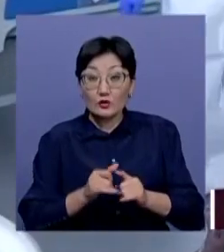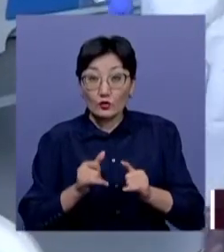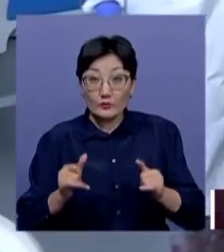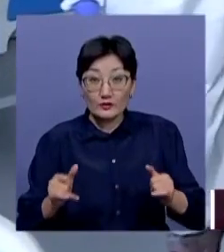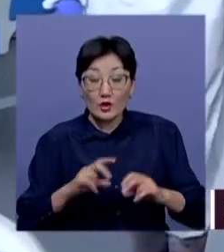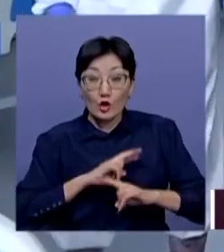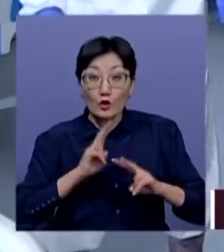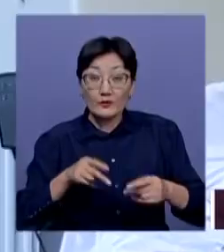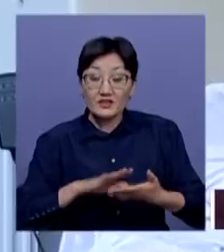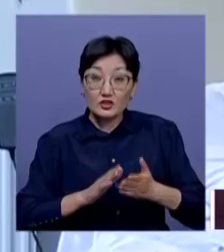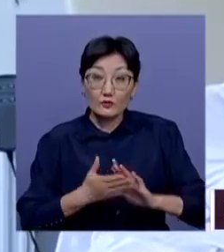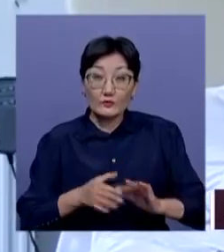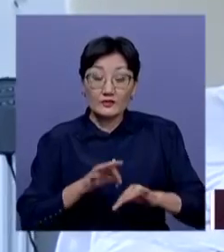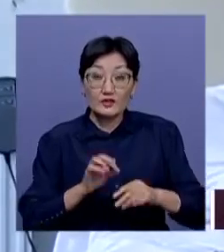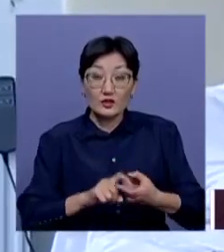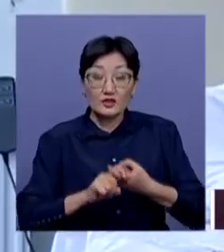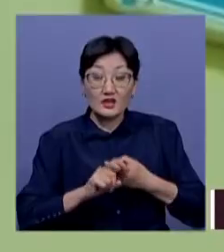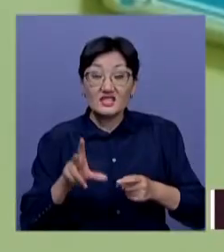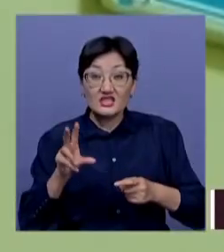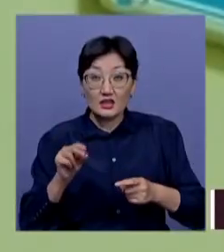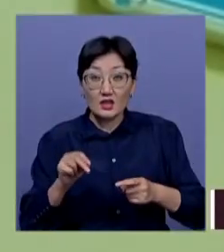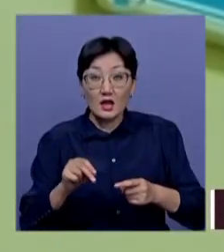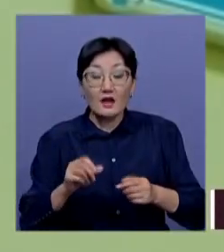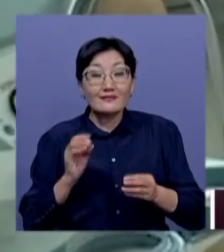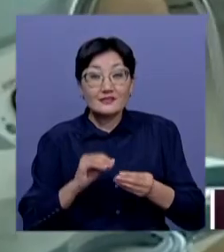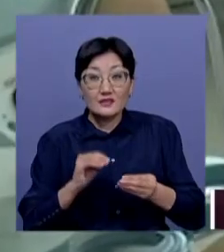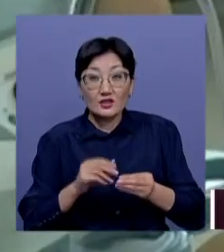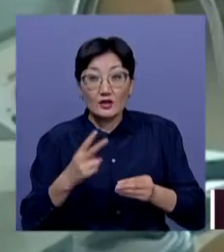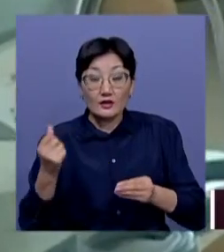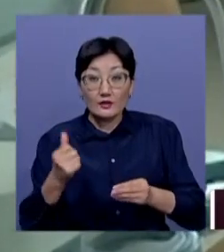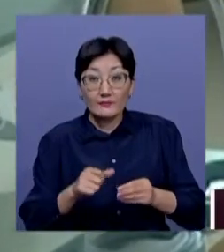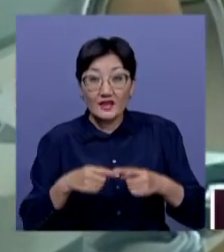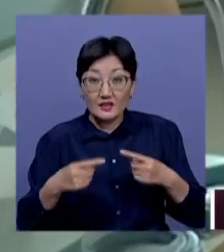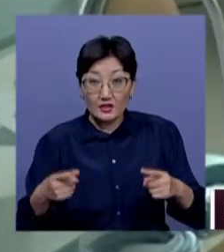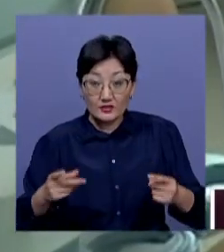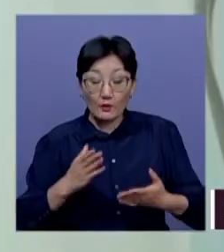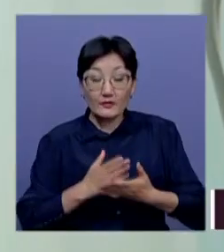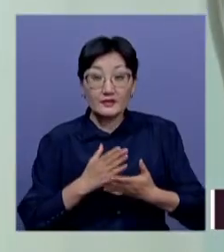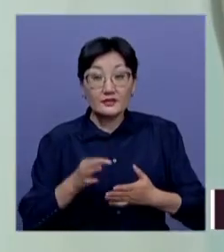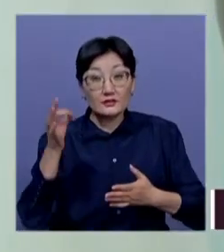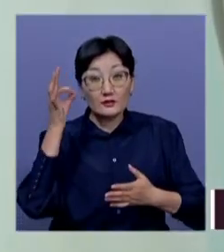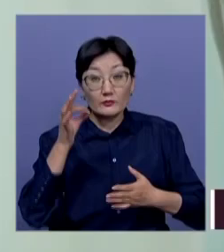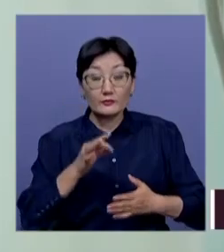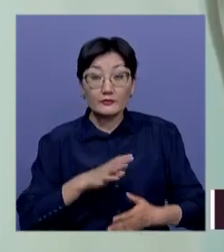Ал өлім-жітім жағдайымен ауруды жұқтырғандар санында әрдайым 2 апта айырмашылық болатынын еске салды.